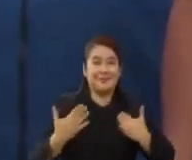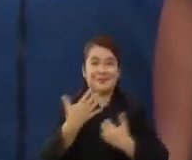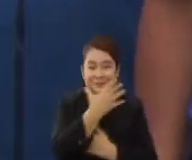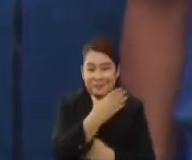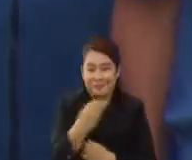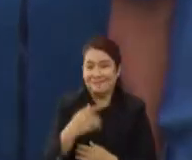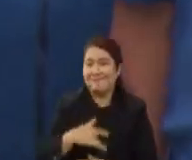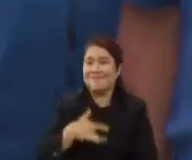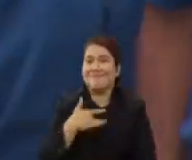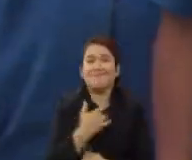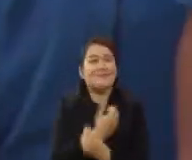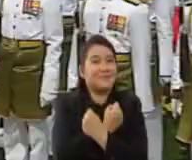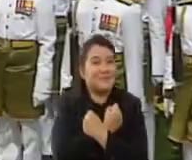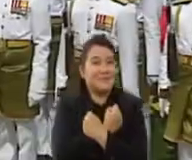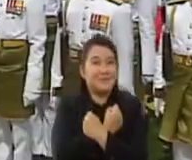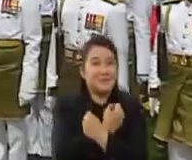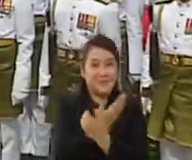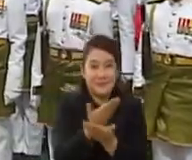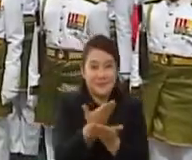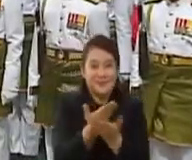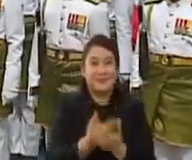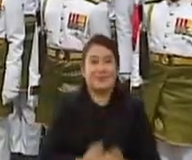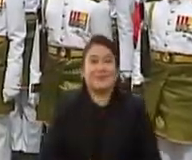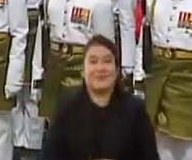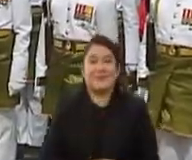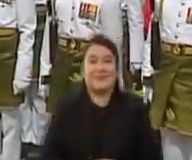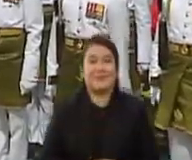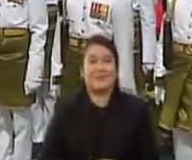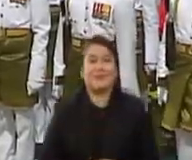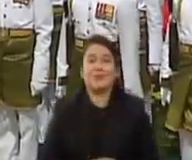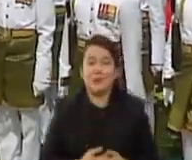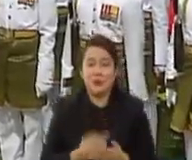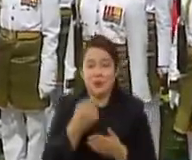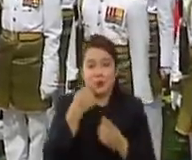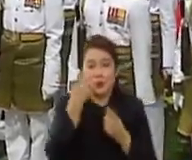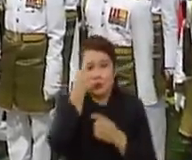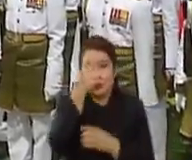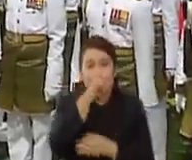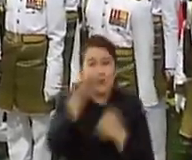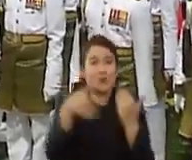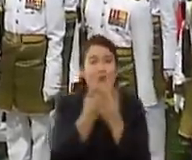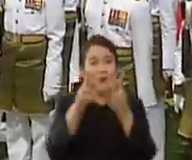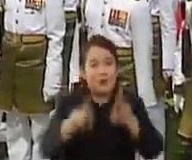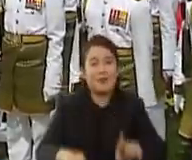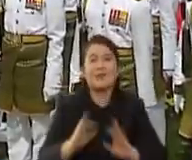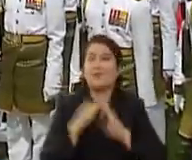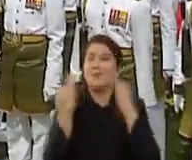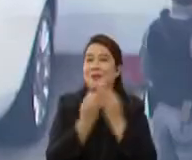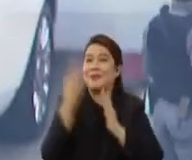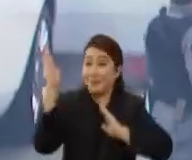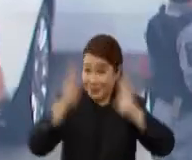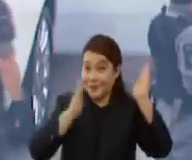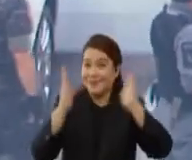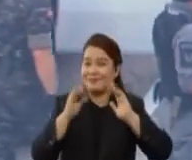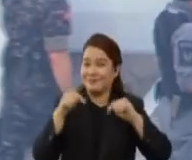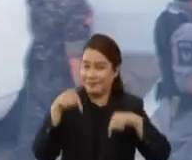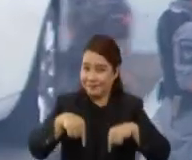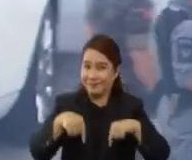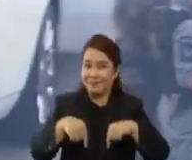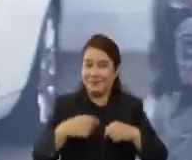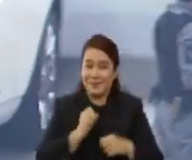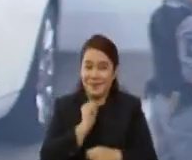juga rasa cinta baginda terhadap rakyat jelata, keluarga Malaysia. Inilah